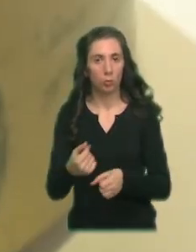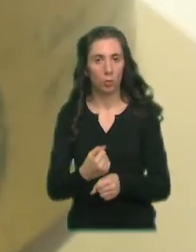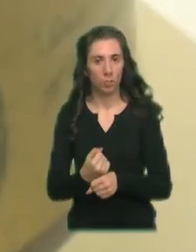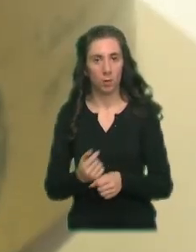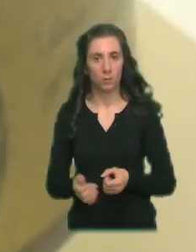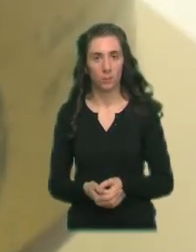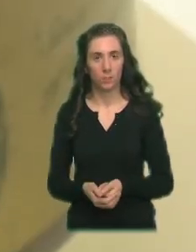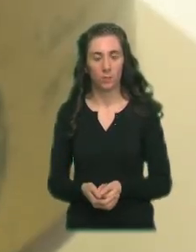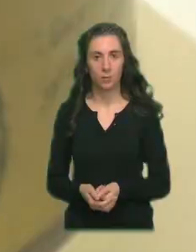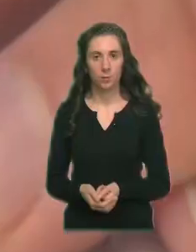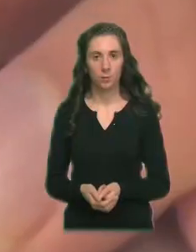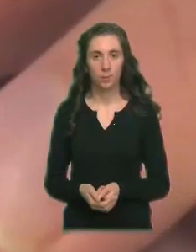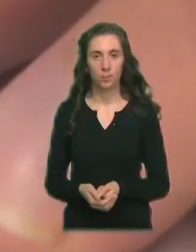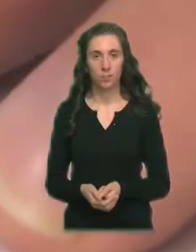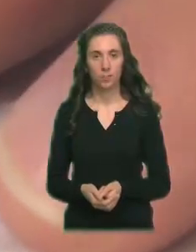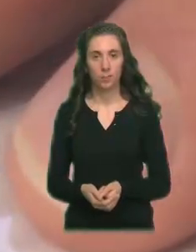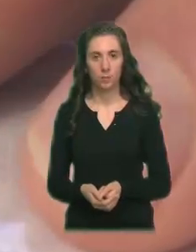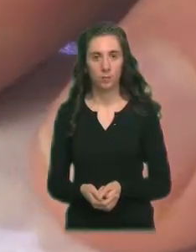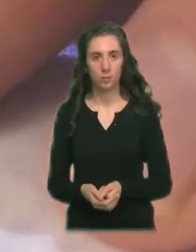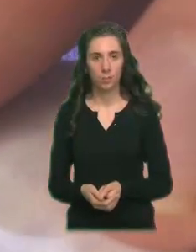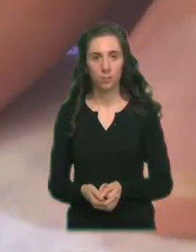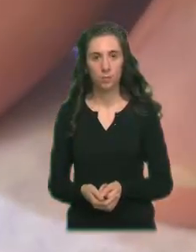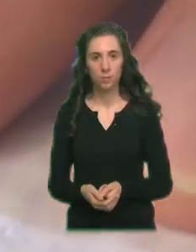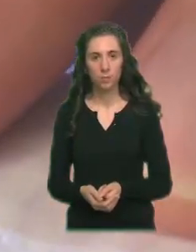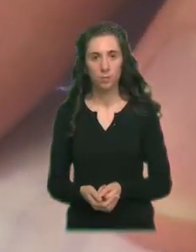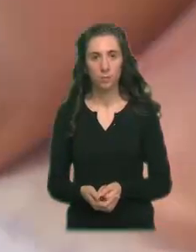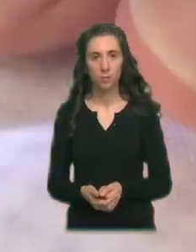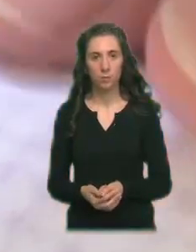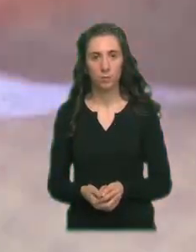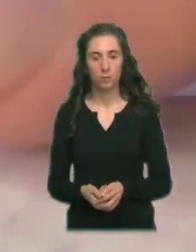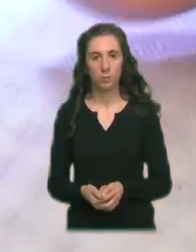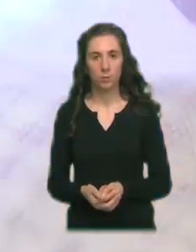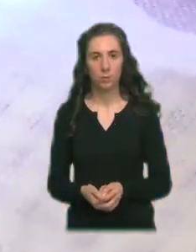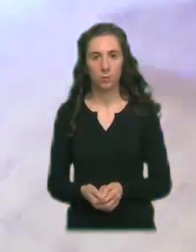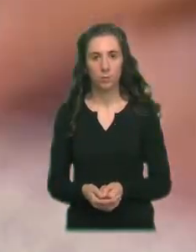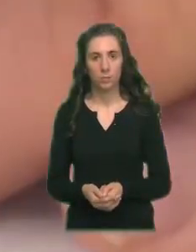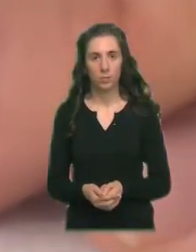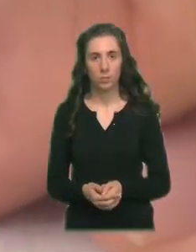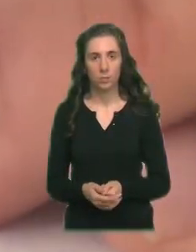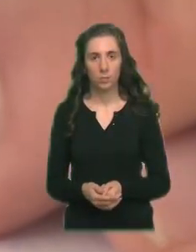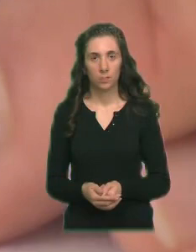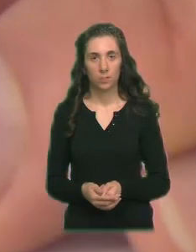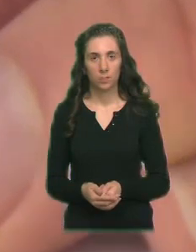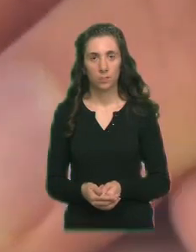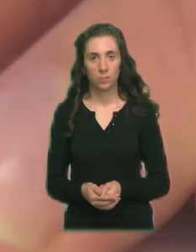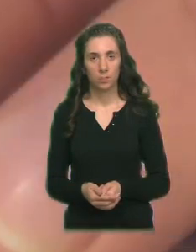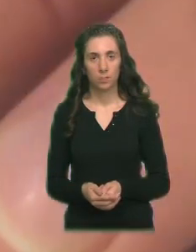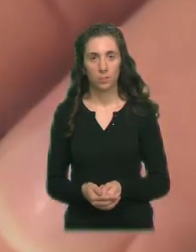nastalo. Koliko dugo je Vlado u Ozani? Pa gotovo od samog početka stvaranja Ozane,